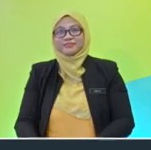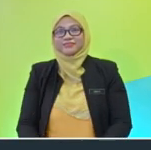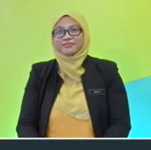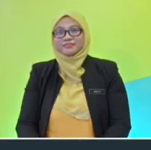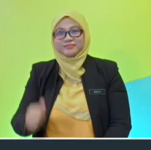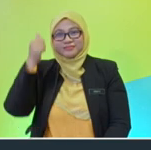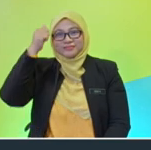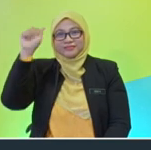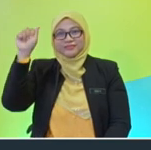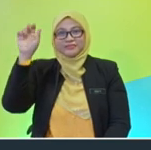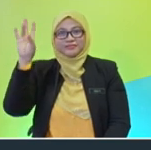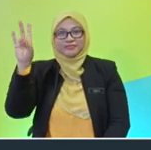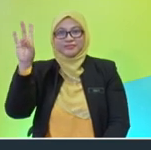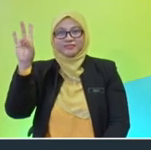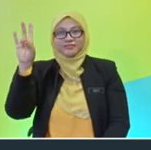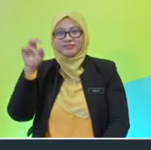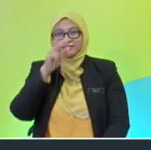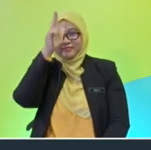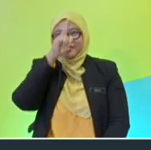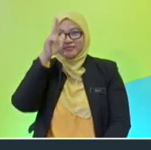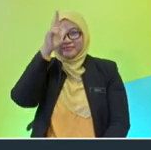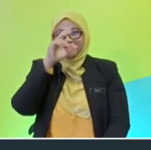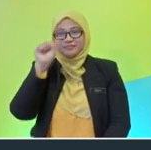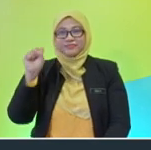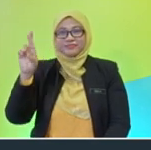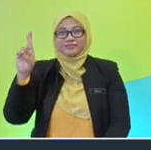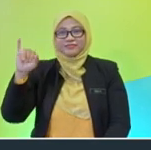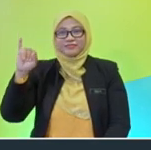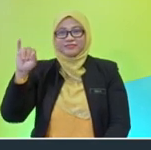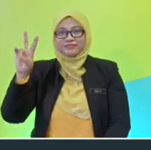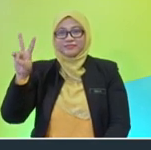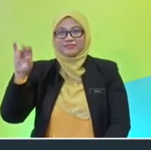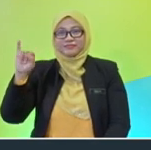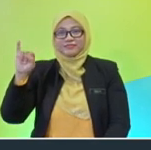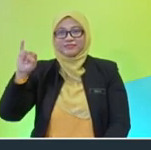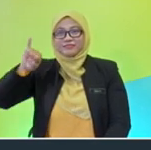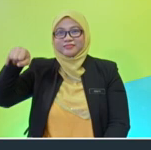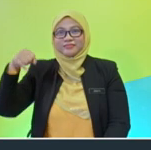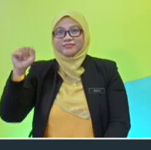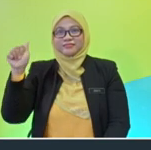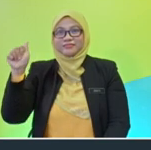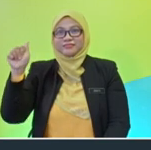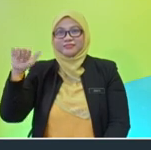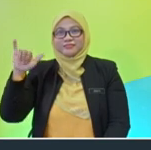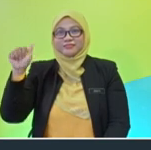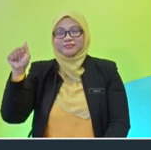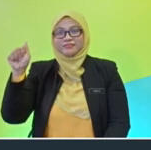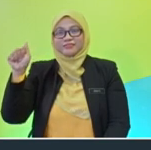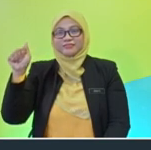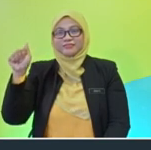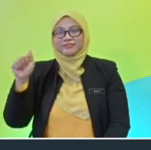abad ke-7 Kerajaan Sriwijaya Bu Ti Candi Muara Jambi